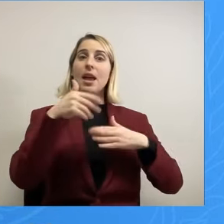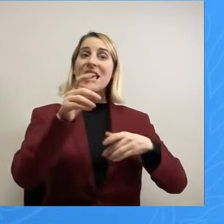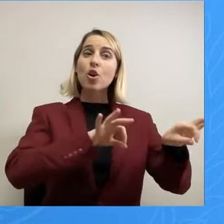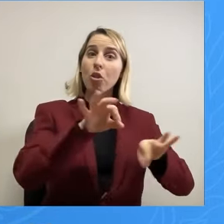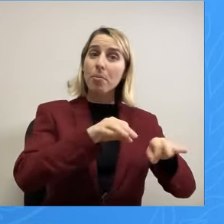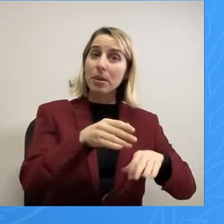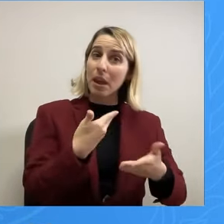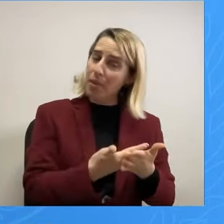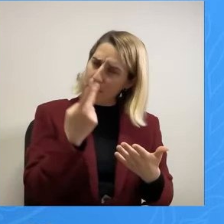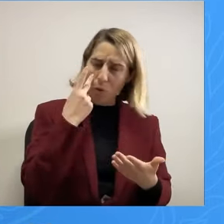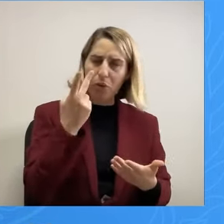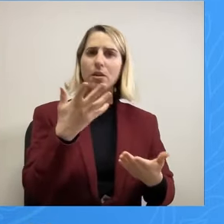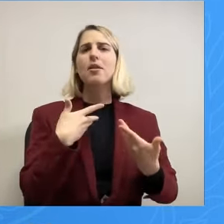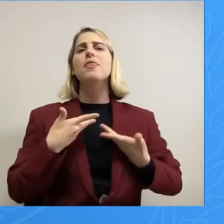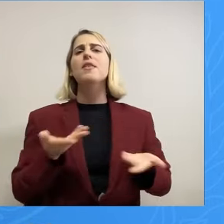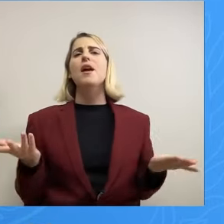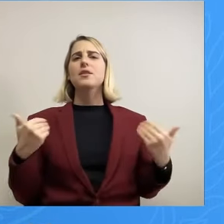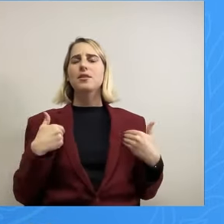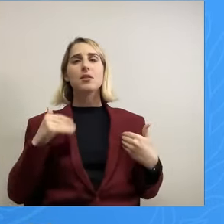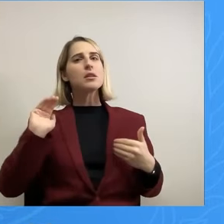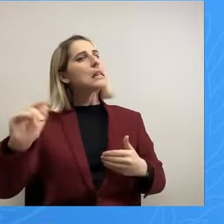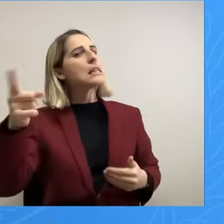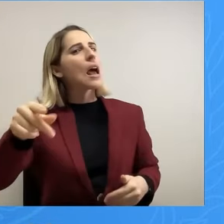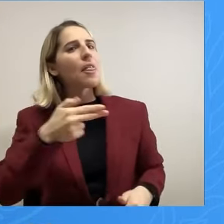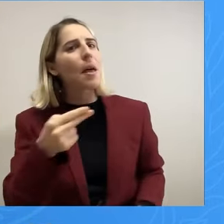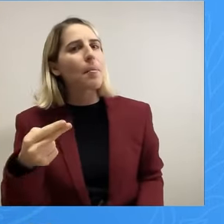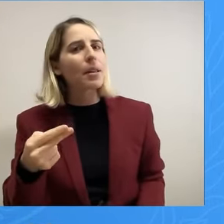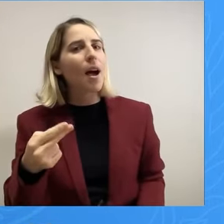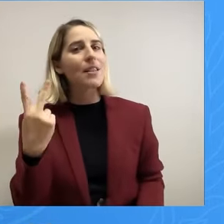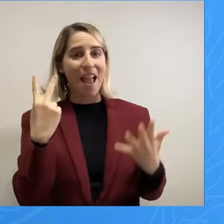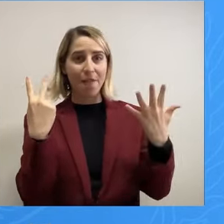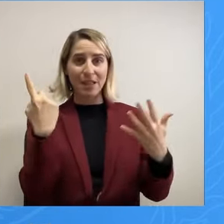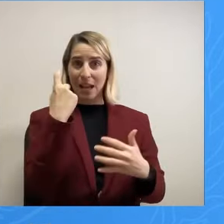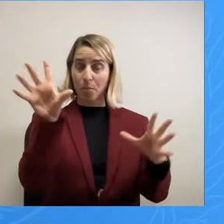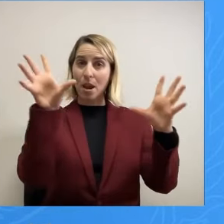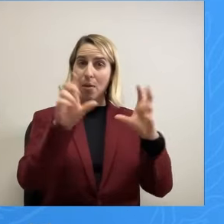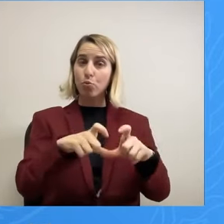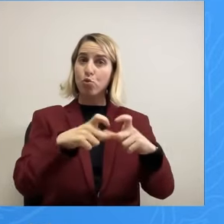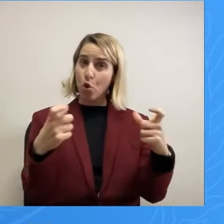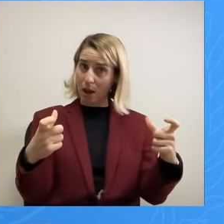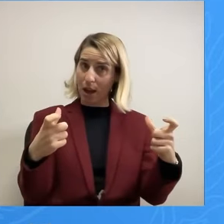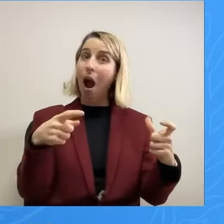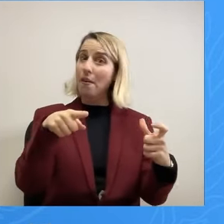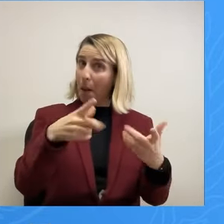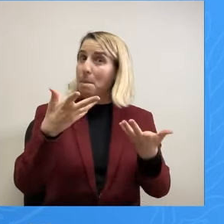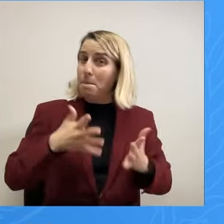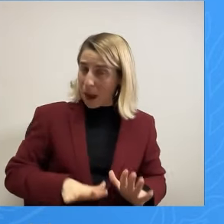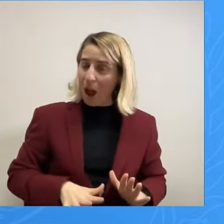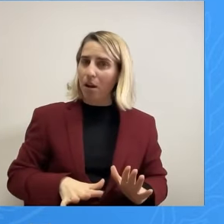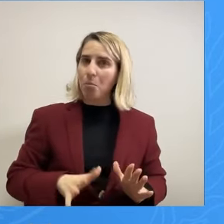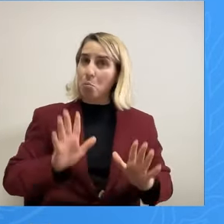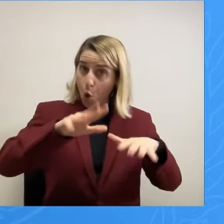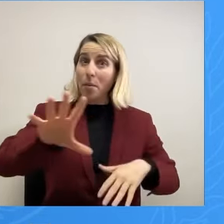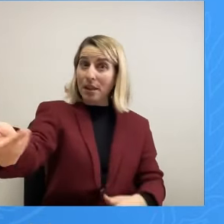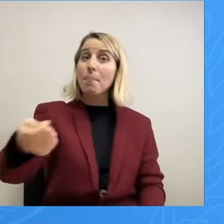διάθεσή σας. Ζητήστε για άλλα θέματα. Δεν ξέρω αν τα 7 εκατομμύρια για τα σχολεία τα έχει εγκρίνει ήδη και μπορούν να